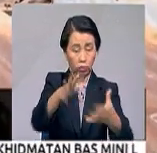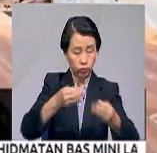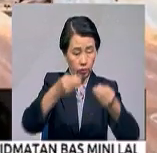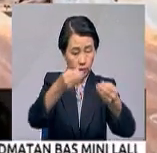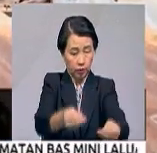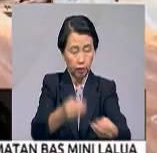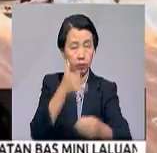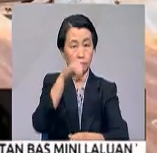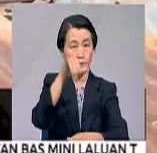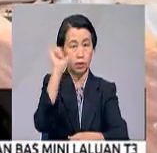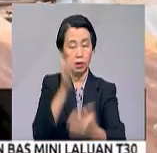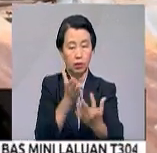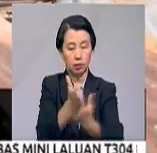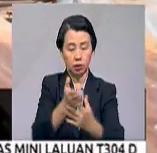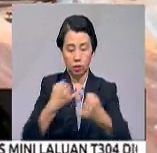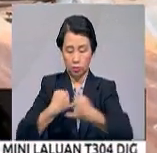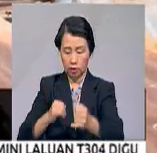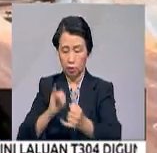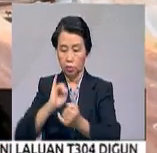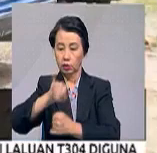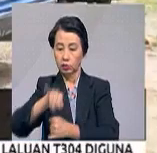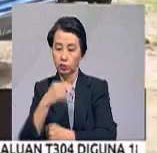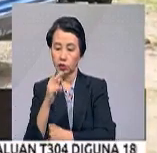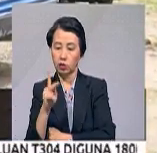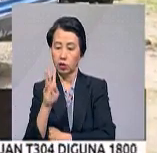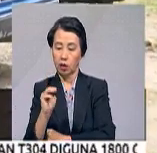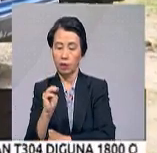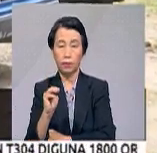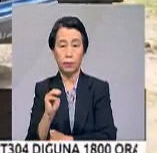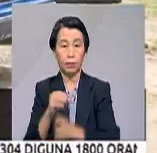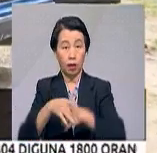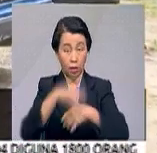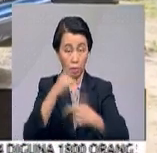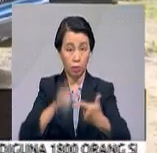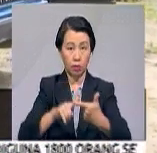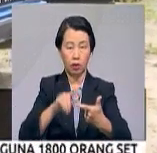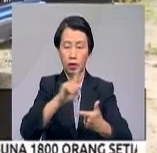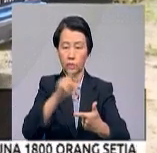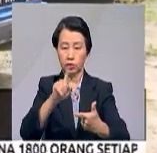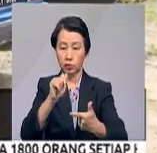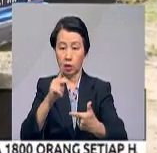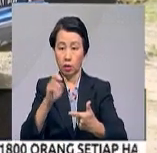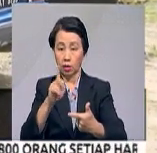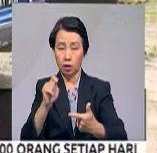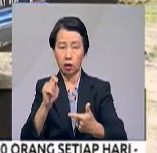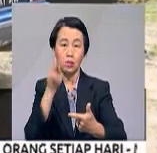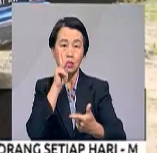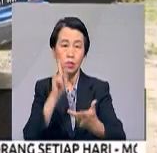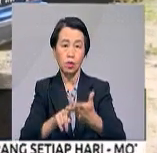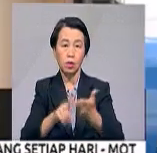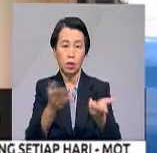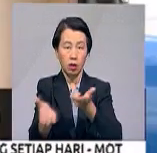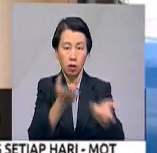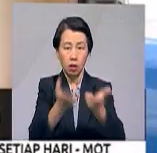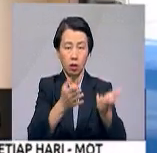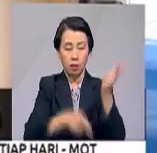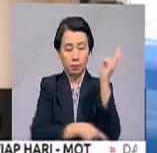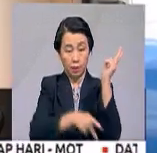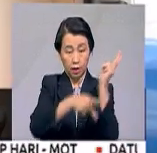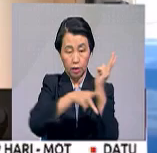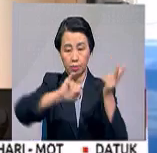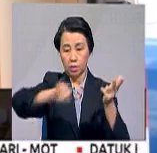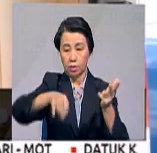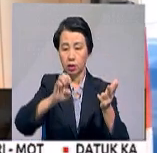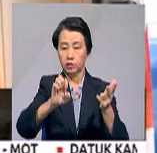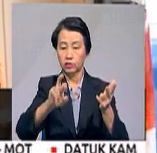disalurkan semalam menerusi Jabatan Kebajikan Masyarakat JKM, Lembaga Zakat Kedah dan Pusat Khidmat Parlimen Jerlun. Dalam pada